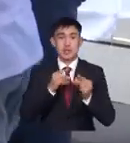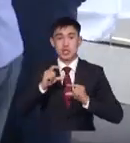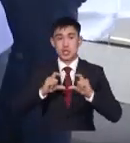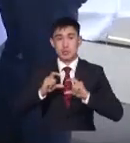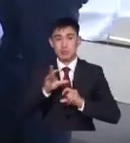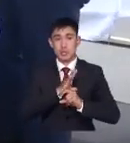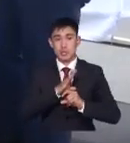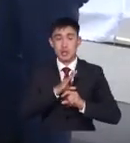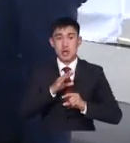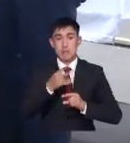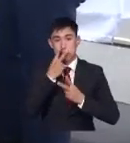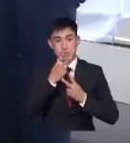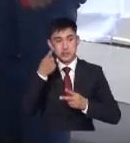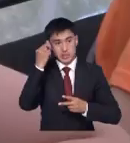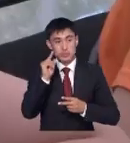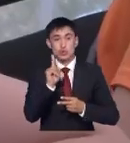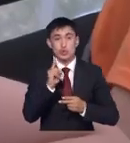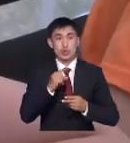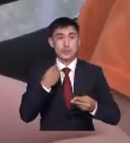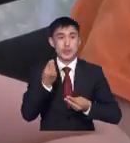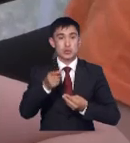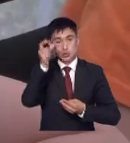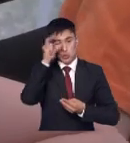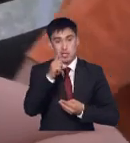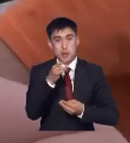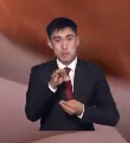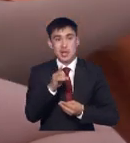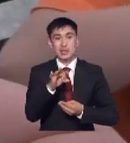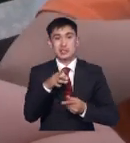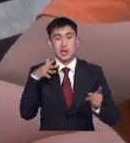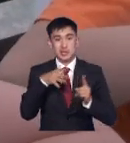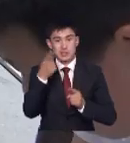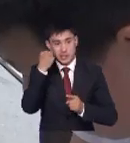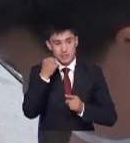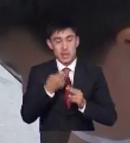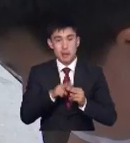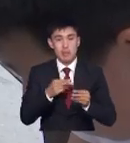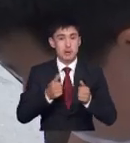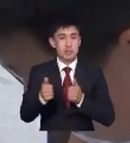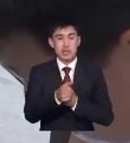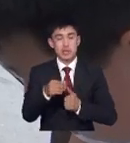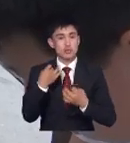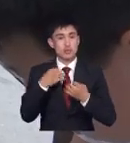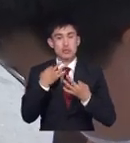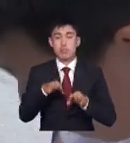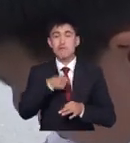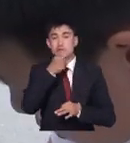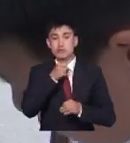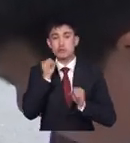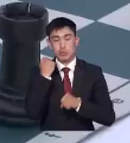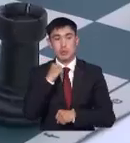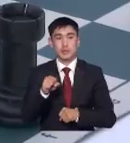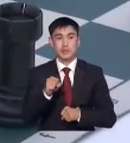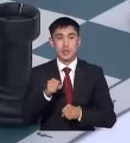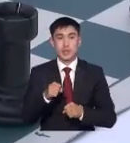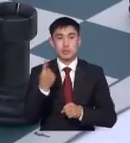Будущие гроссмейстеры не понаслышке знают, что такое турецкий гамбит или аргентинская атака. В общем, обыграют любого взрослого. И даже не сделав